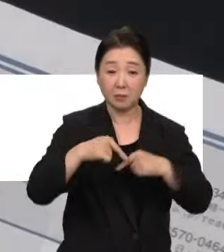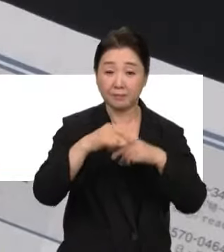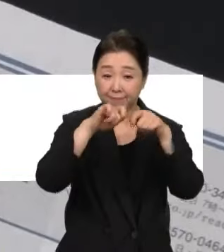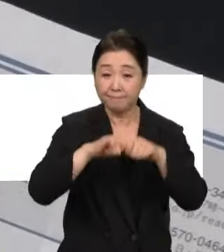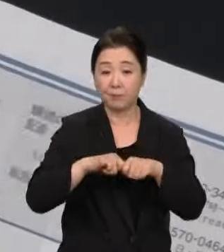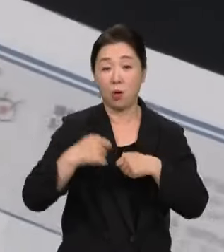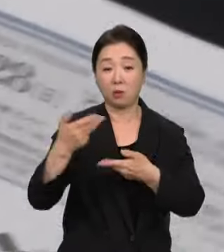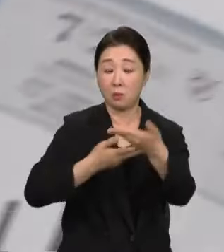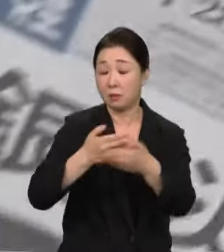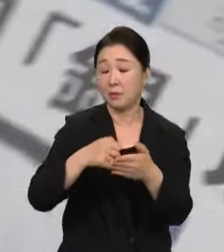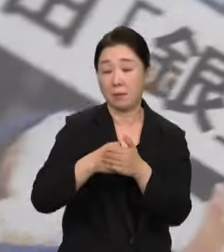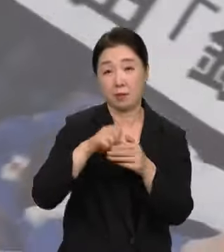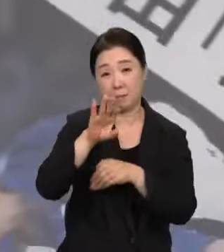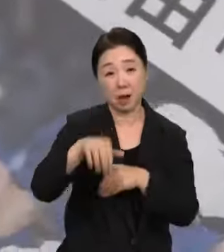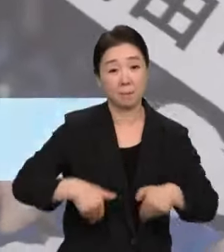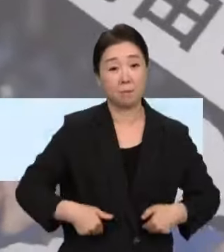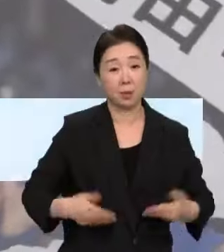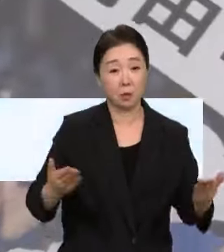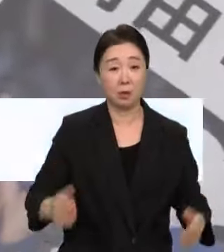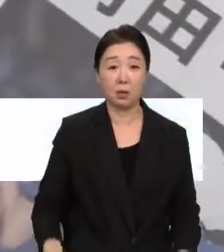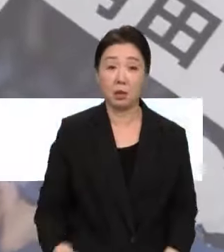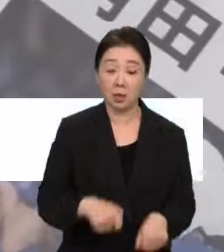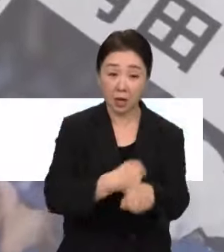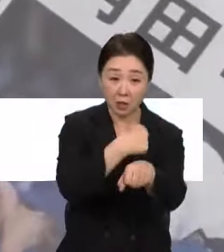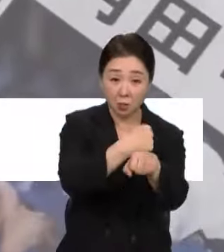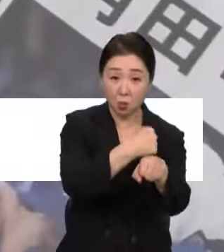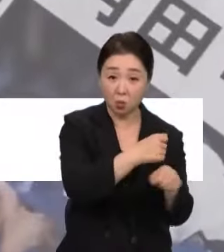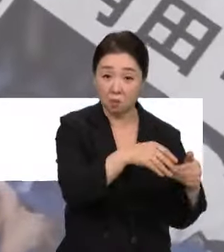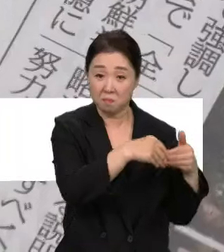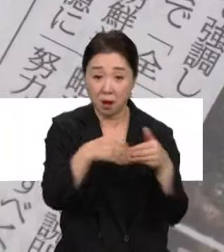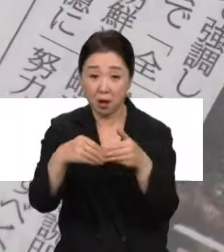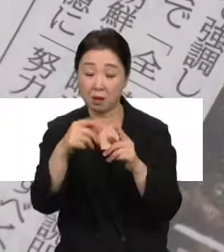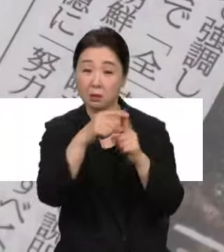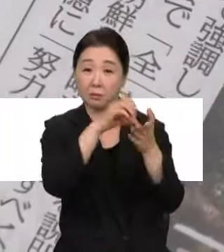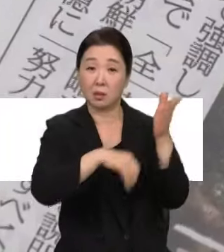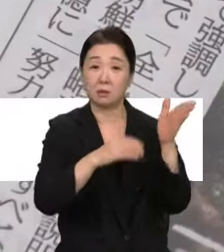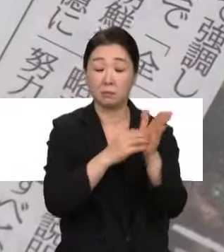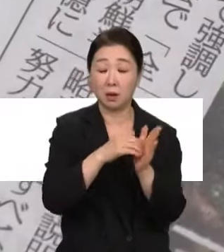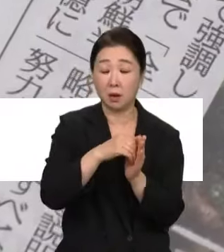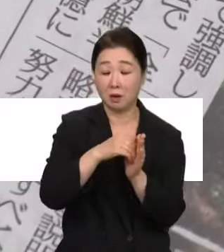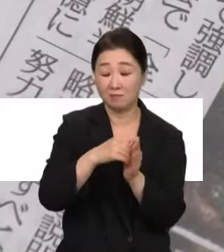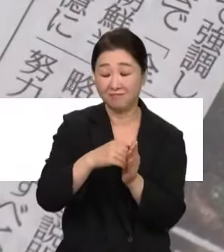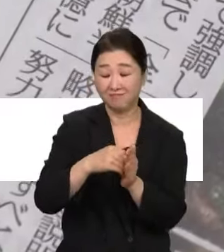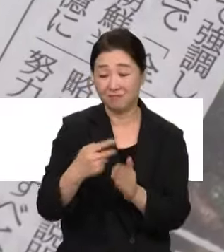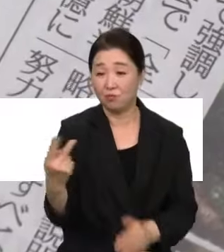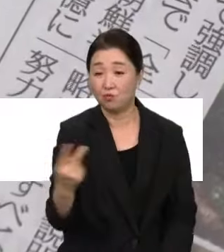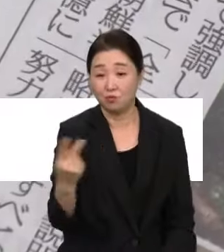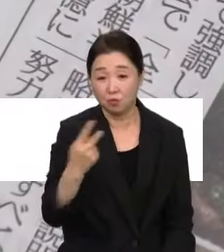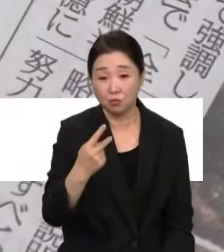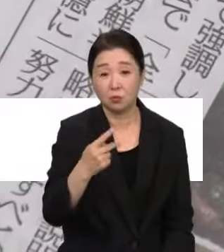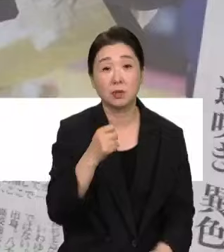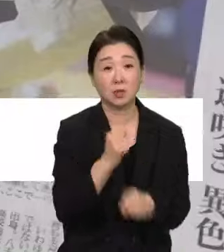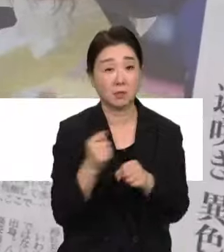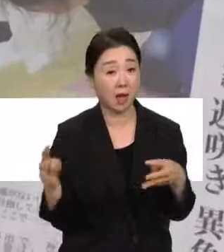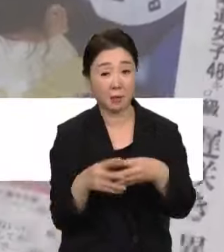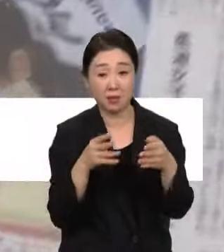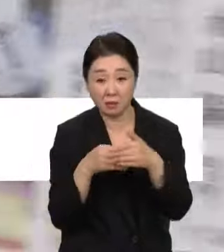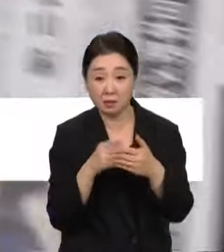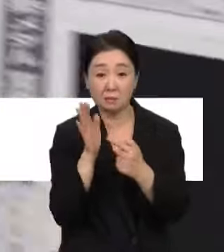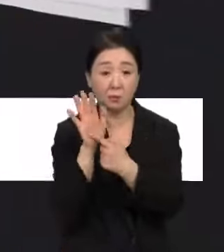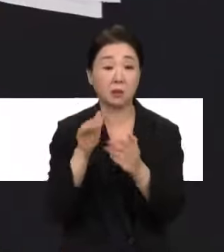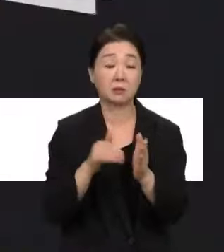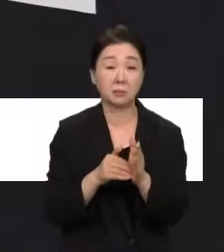했서 요미 신은 강제노동이 표현이 빠진 건 양국 정부가 합의한 사항이라고 보도했습니다